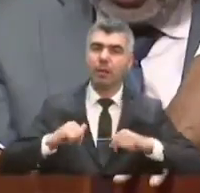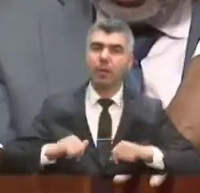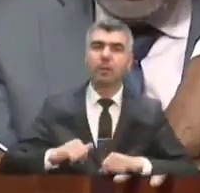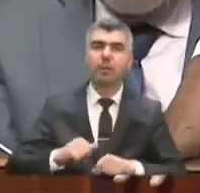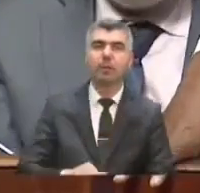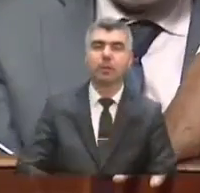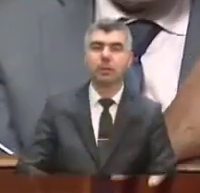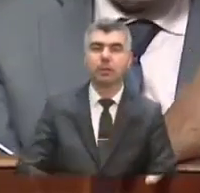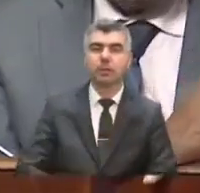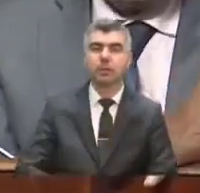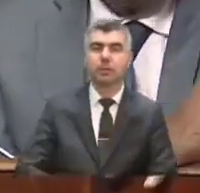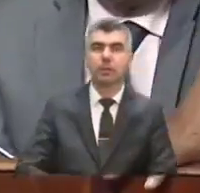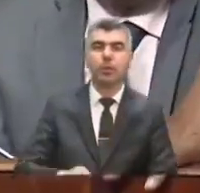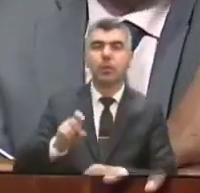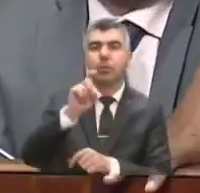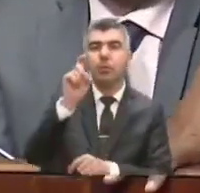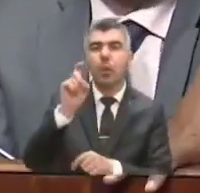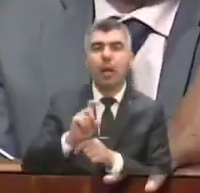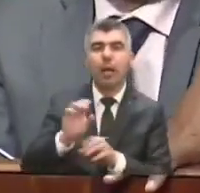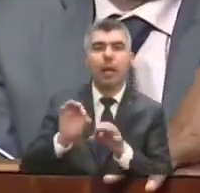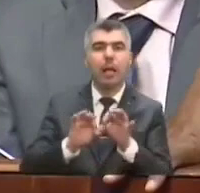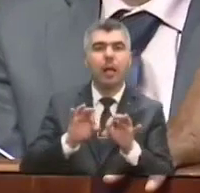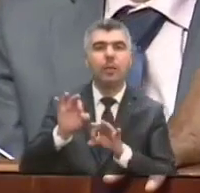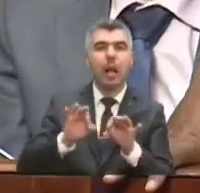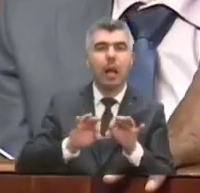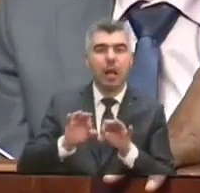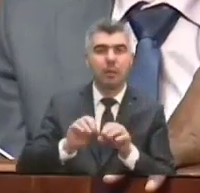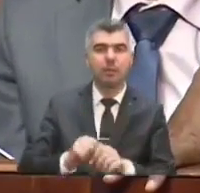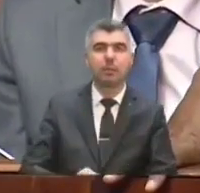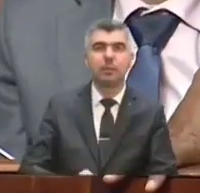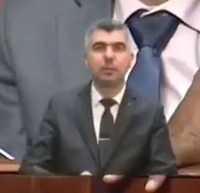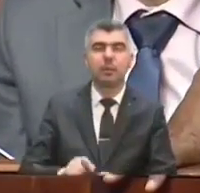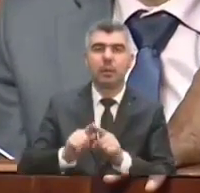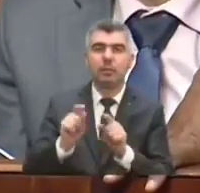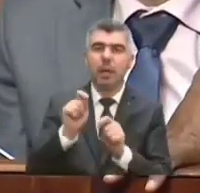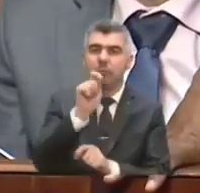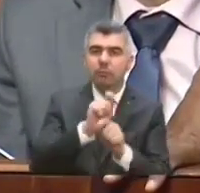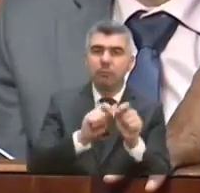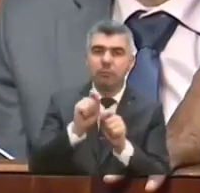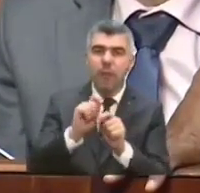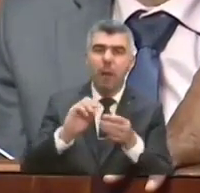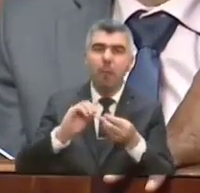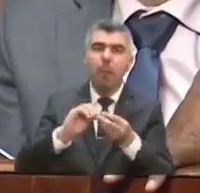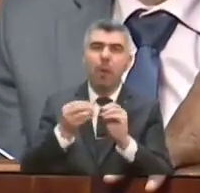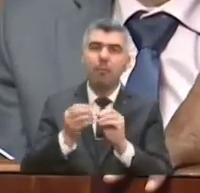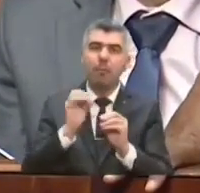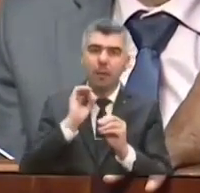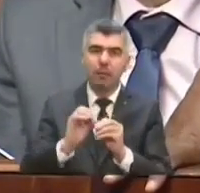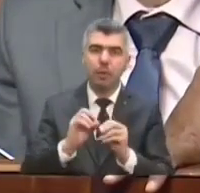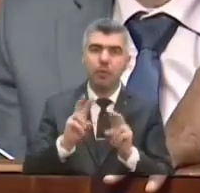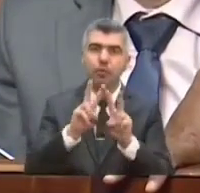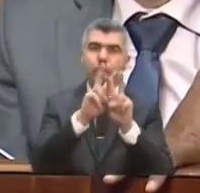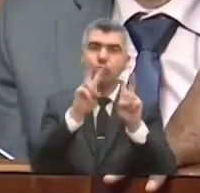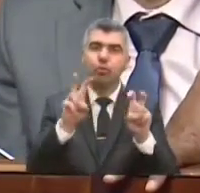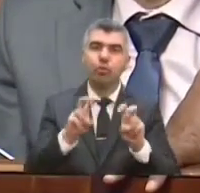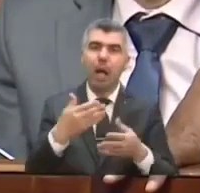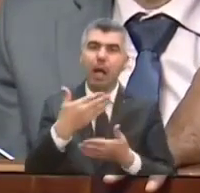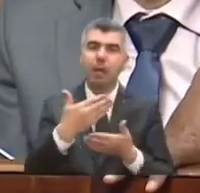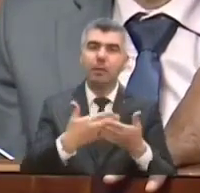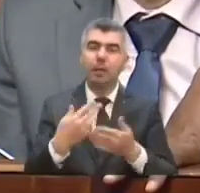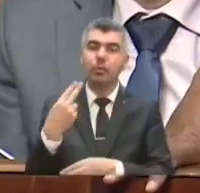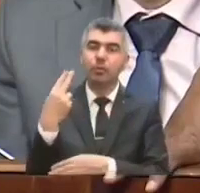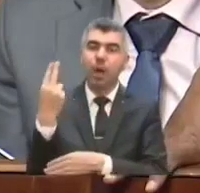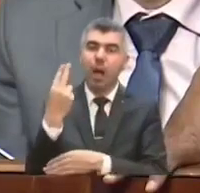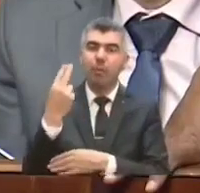الوزير المحترم، نسائلكم عن الاجراءات المتخذه لمعالجه الاشكاليه التي تطرحها الشواهد